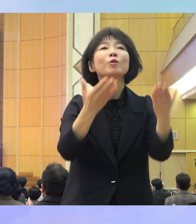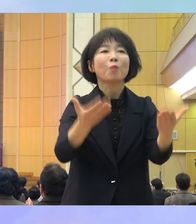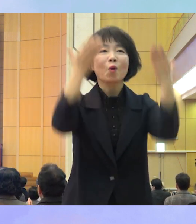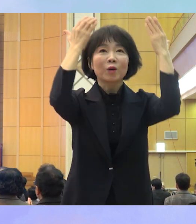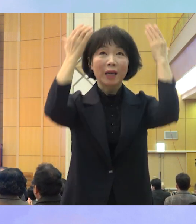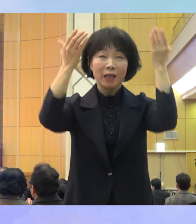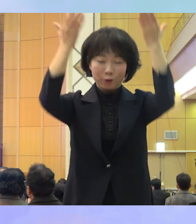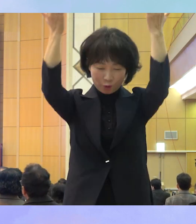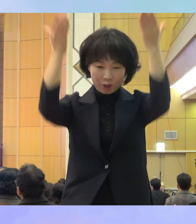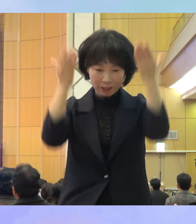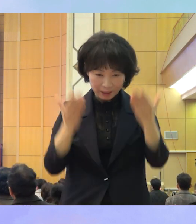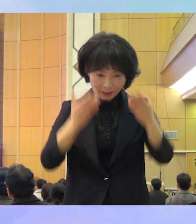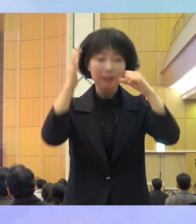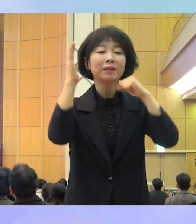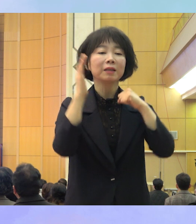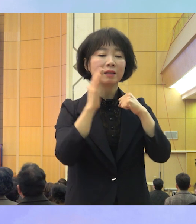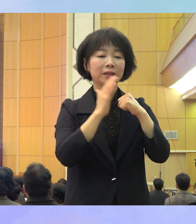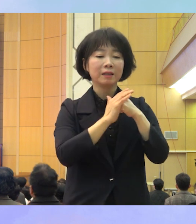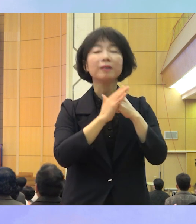하나님 축복해